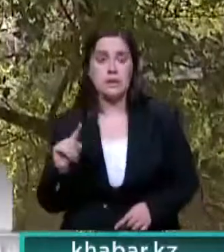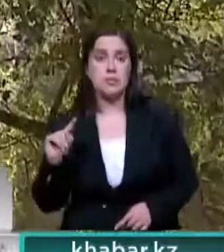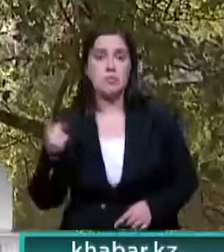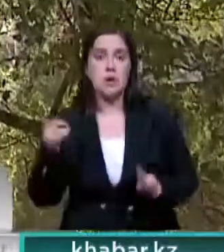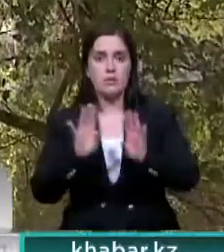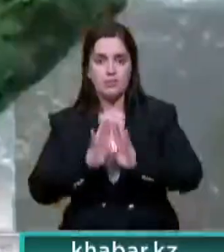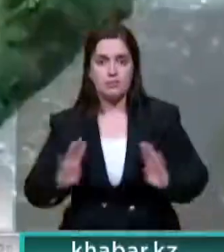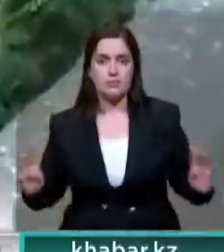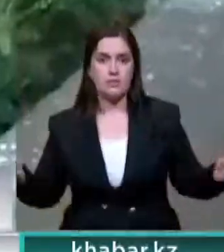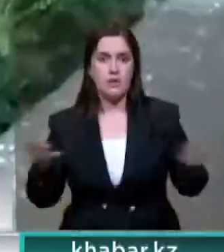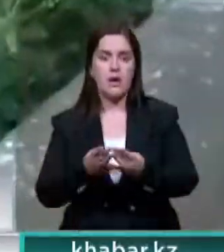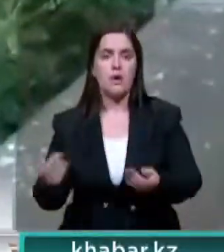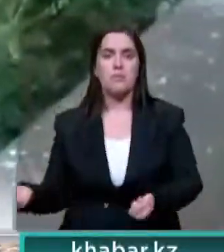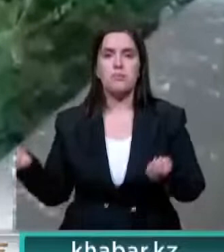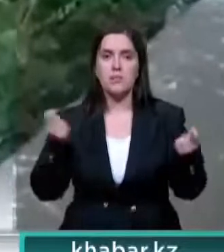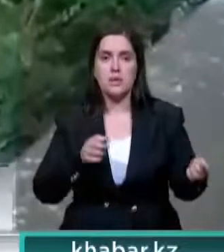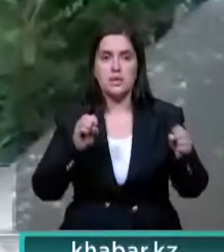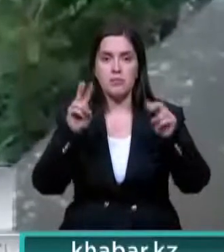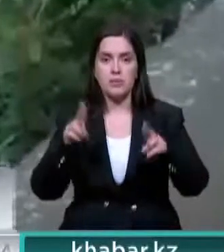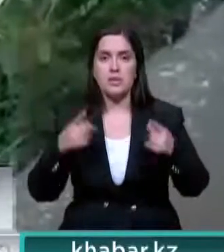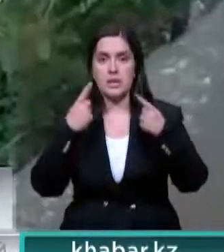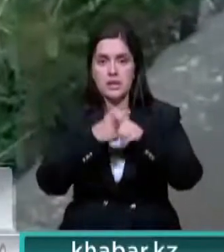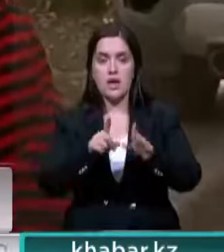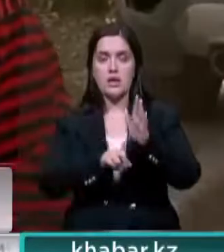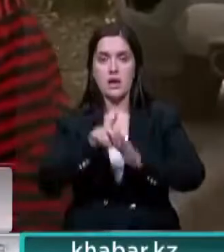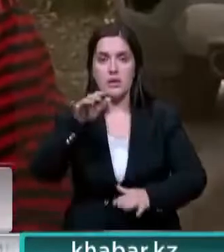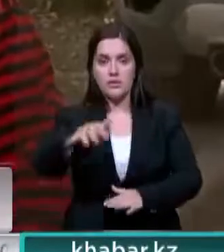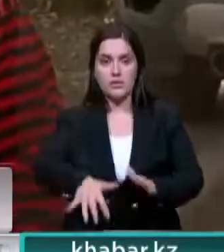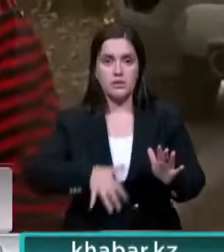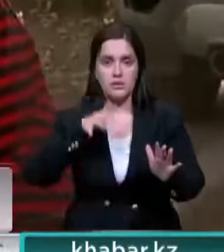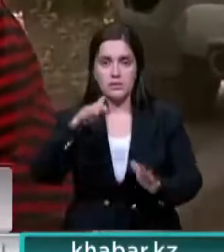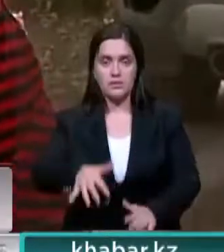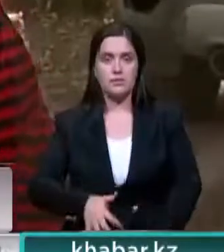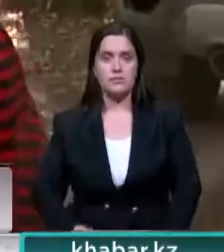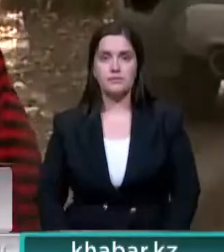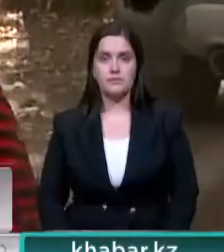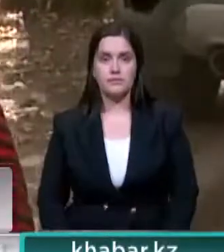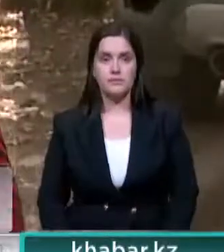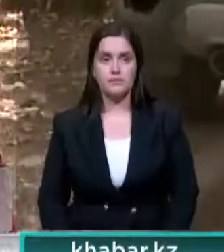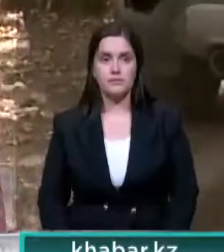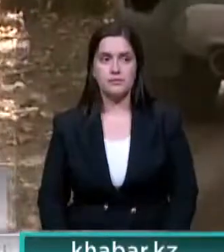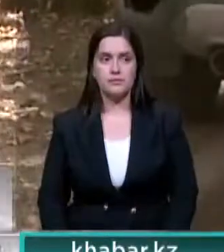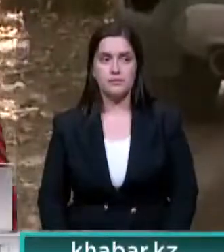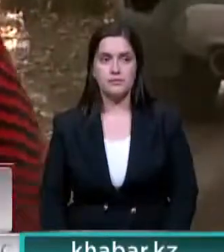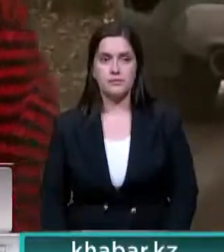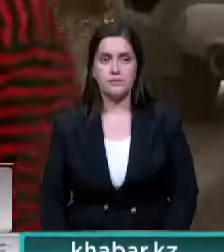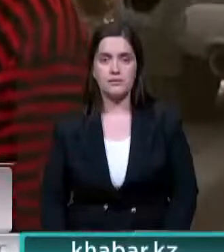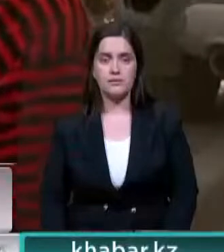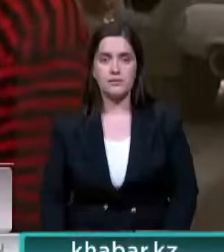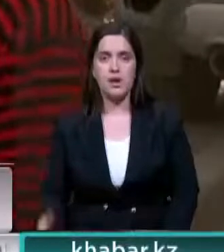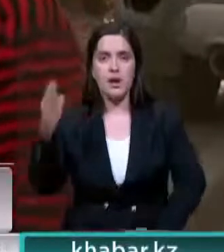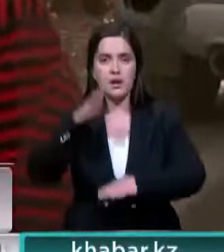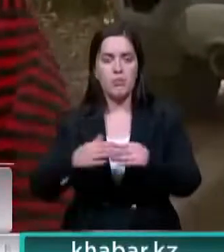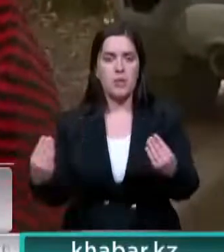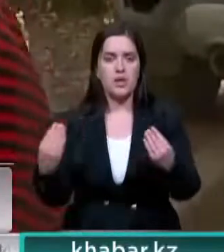огородили территорию, завезли спецтехнику и начали рыть котлован. Акимат нам проложил дорогу,